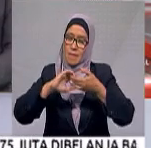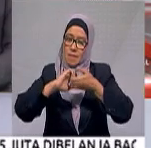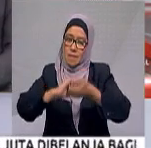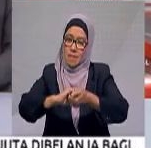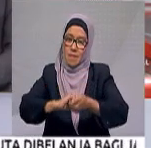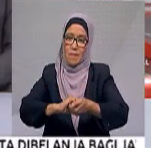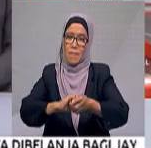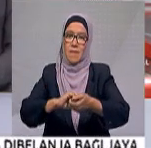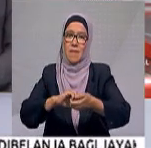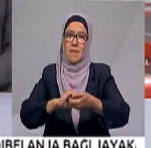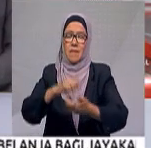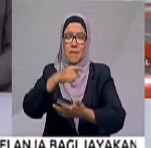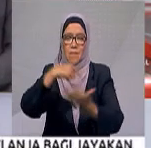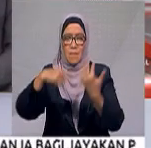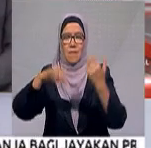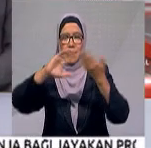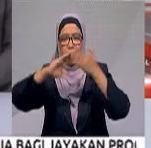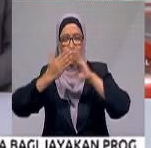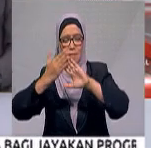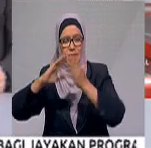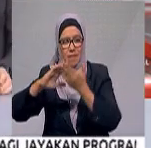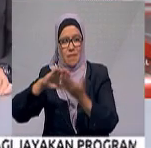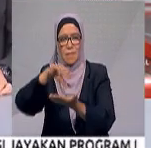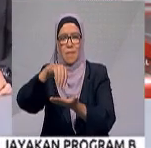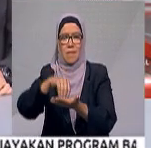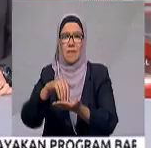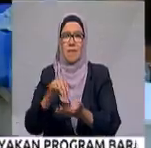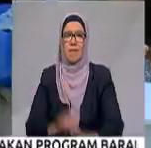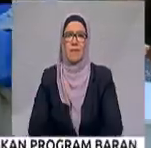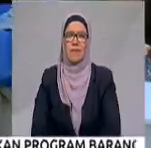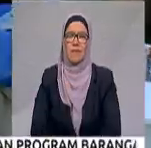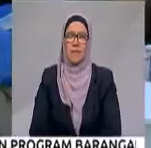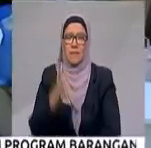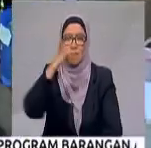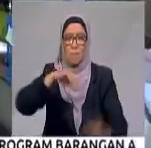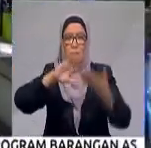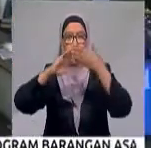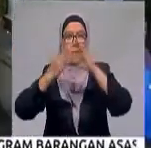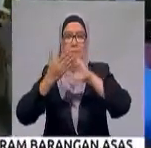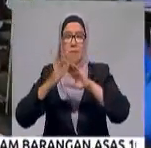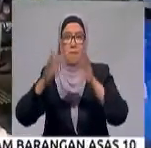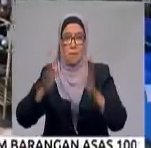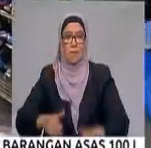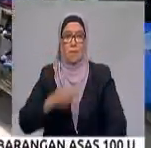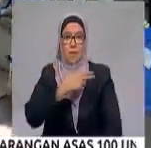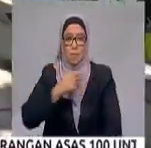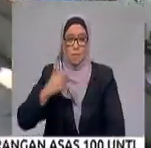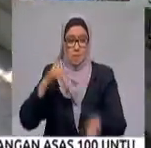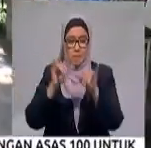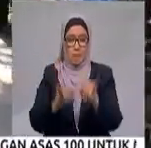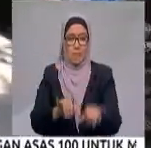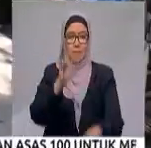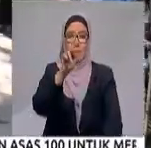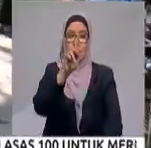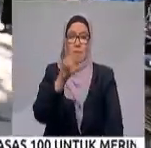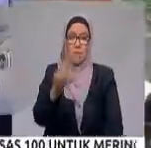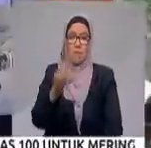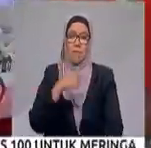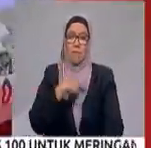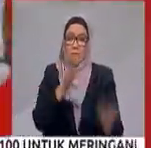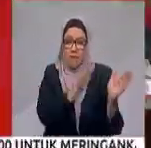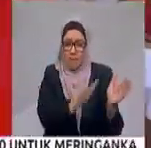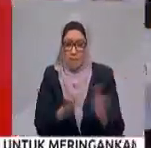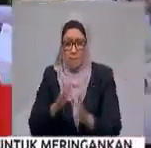dieratkan termasuk bersama komuniti setempat. Bagi komuniti warga Indonesia yang menetap di Kuala Lumpur ini, mereka